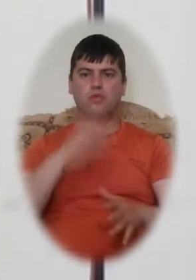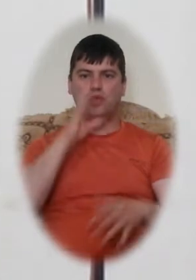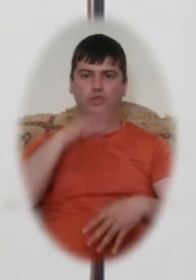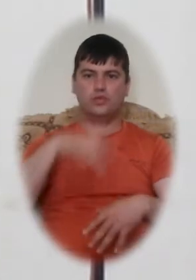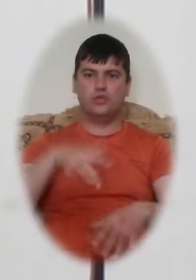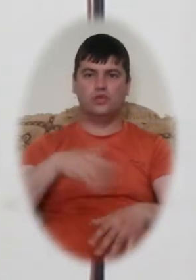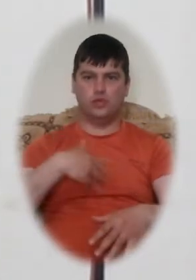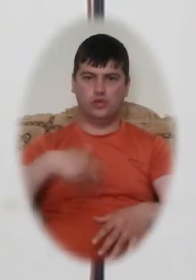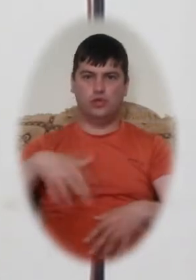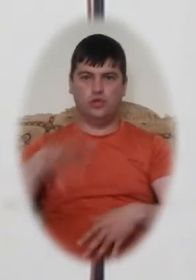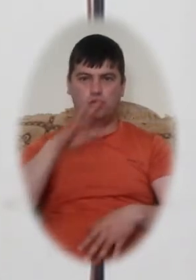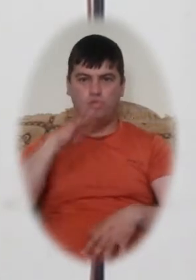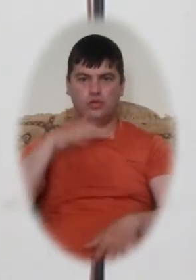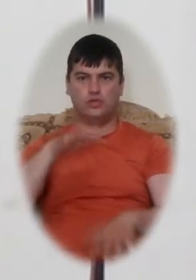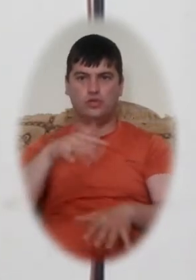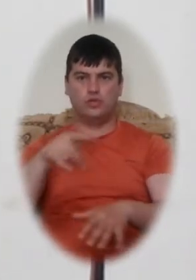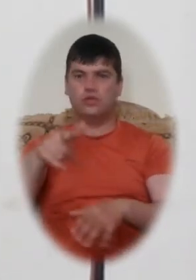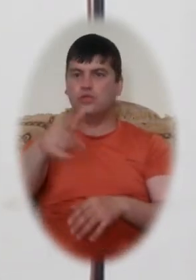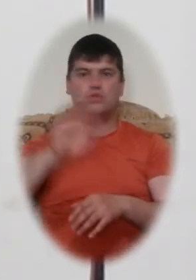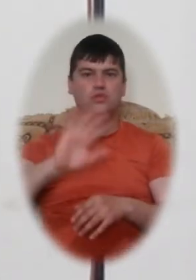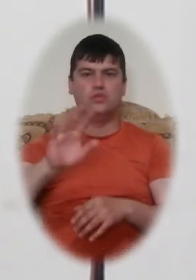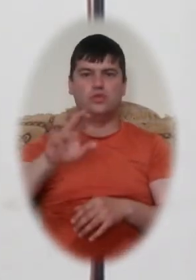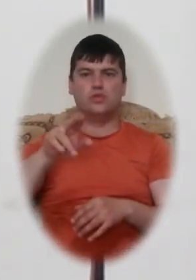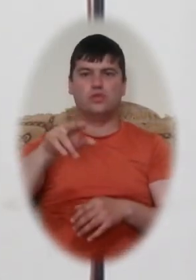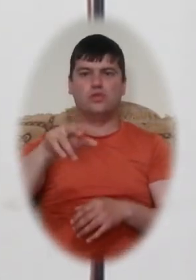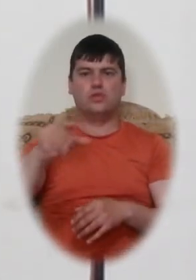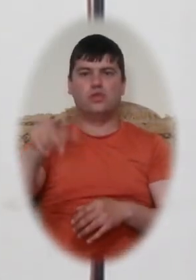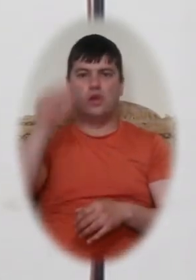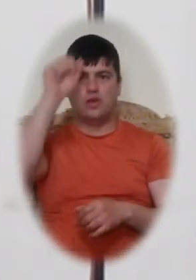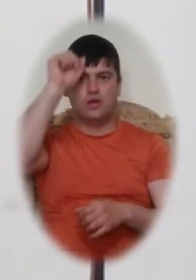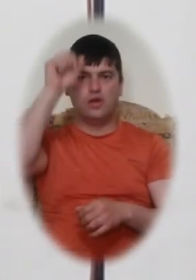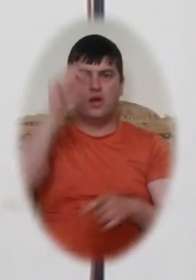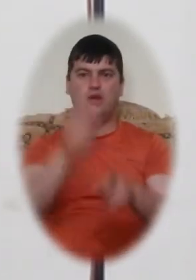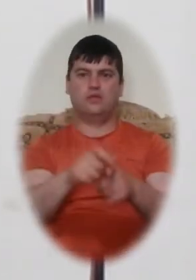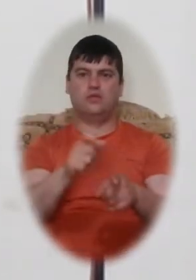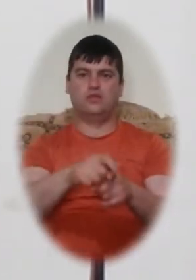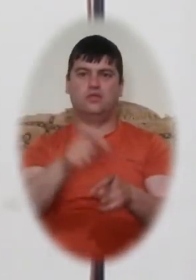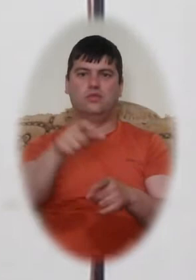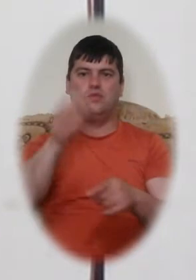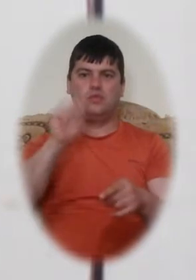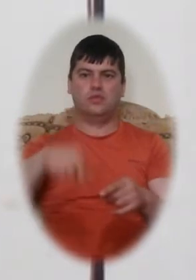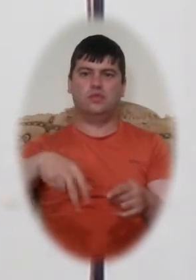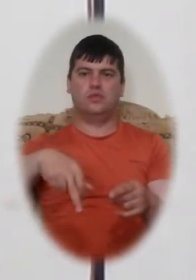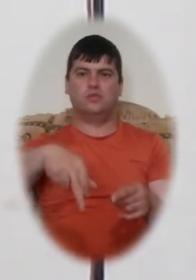ես կայլը եմ, դու չենց կայլը ե պետրոզ, դա աստո խոստեք ես կ